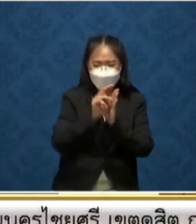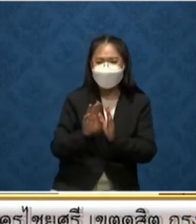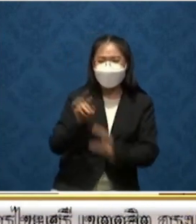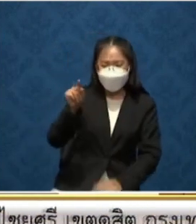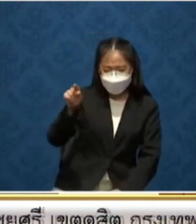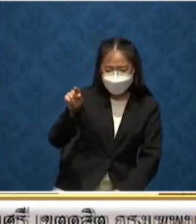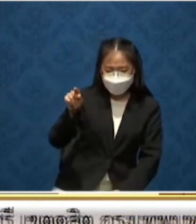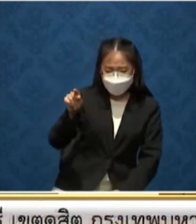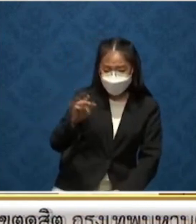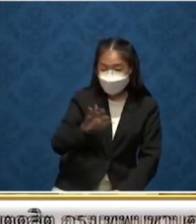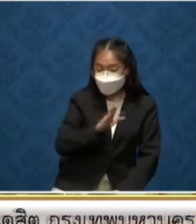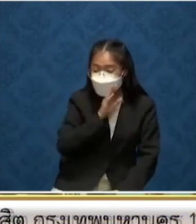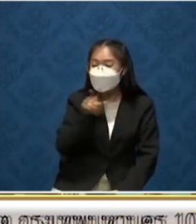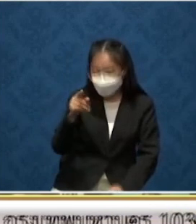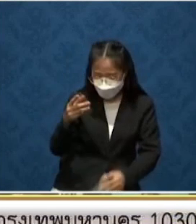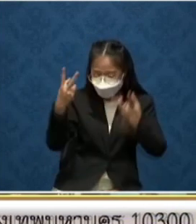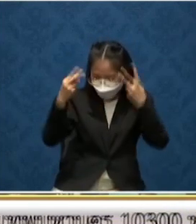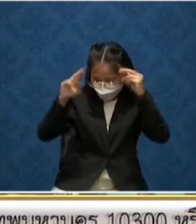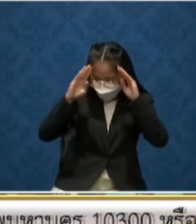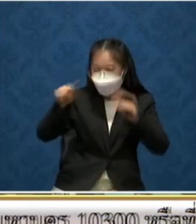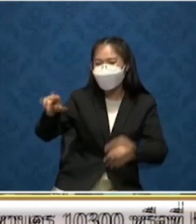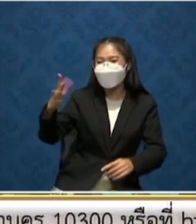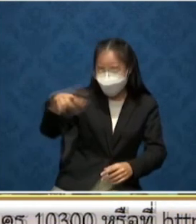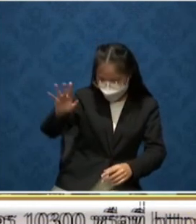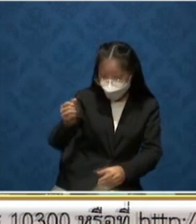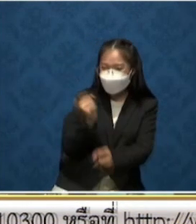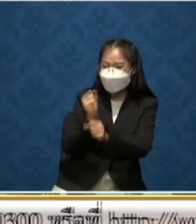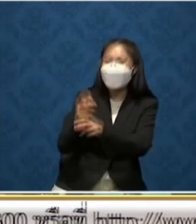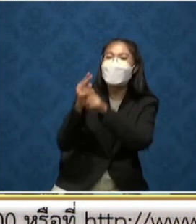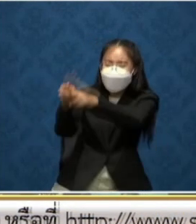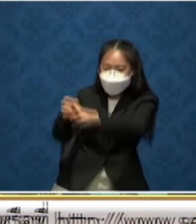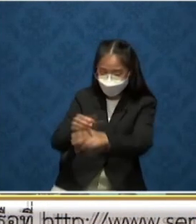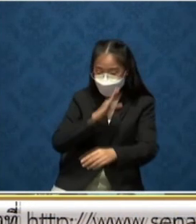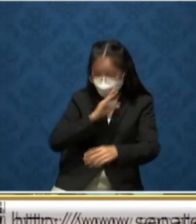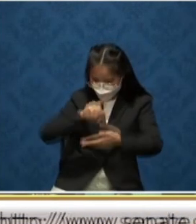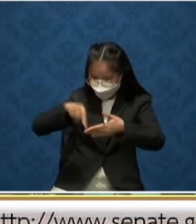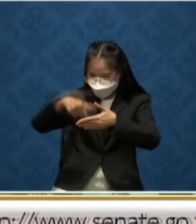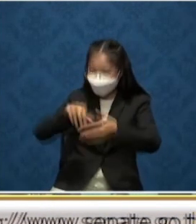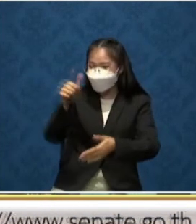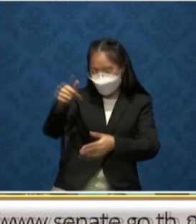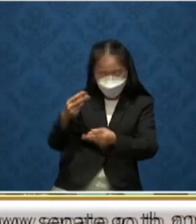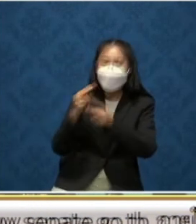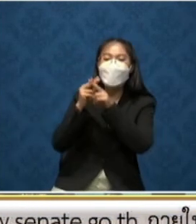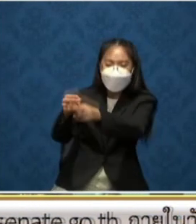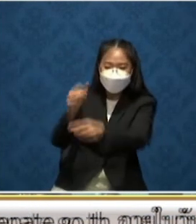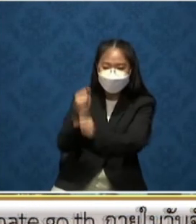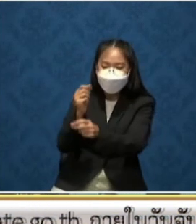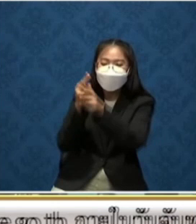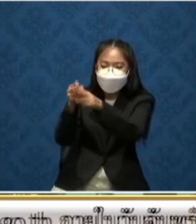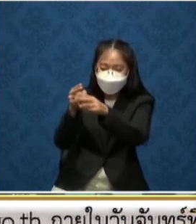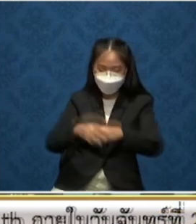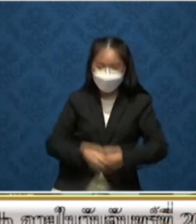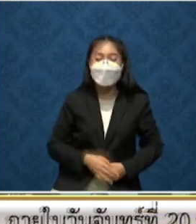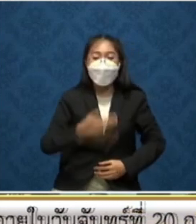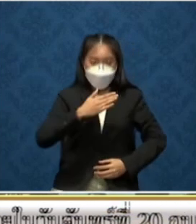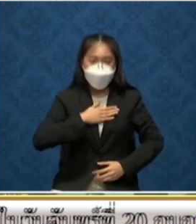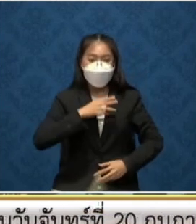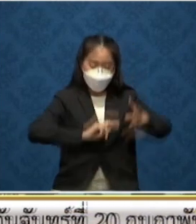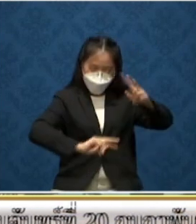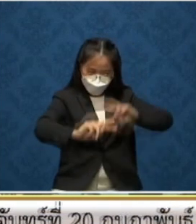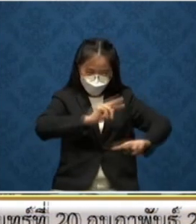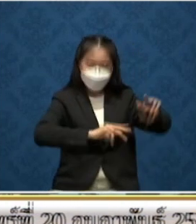วจเข้าไปควบคุมตัวที่สนามบินด้านนายพิสิทธิ์ชุติพรพงษ์ชัยทนายความของเบนเดมอนก็เปิดเผย